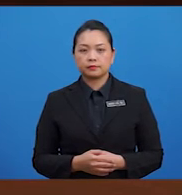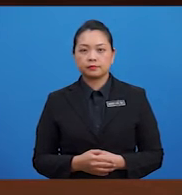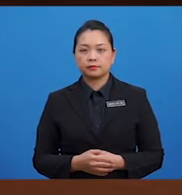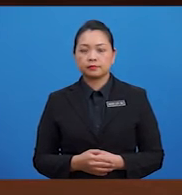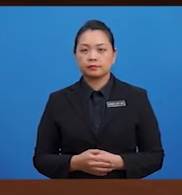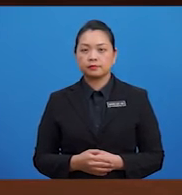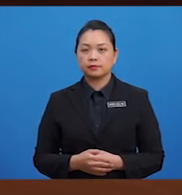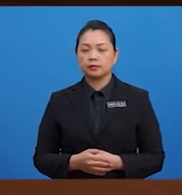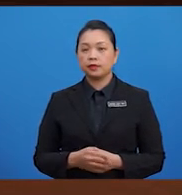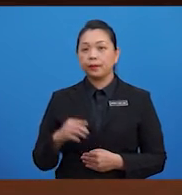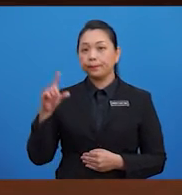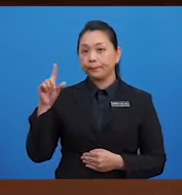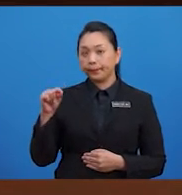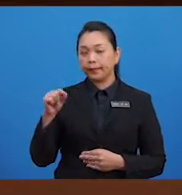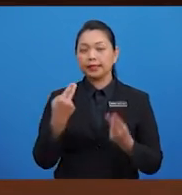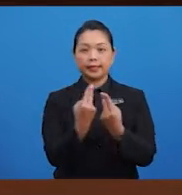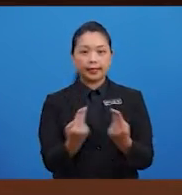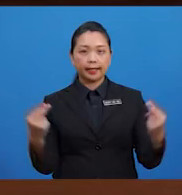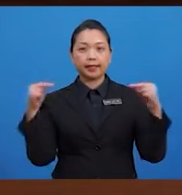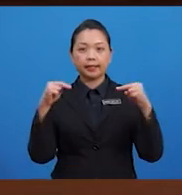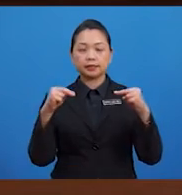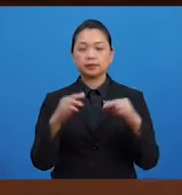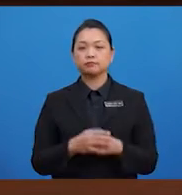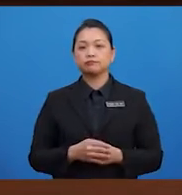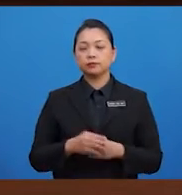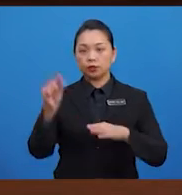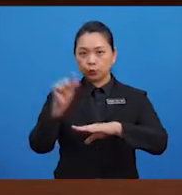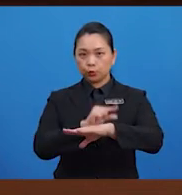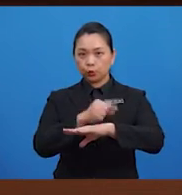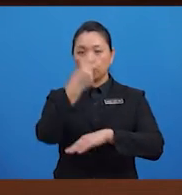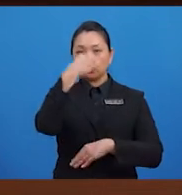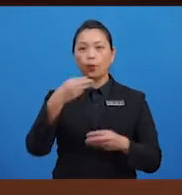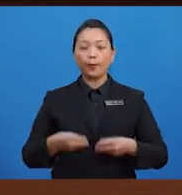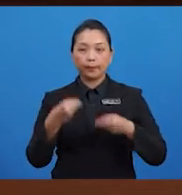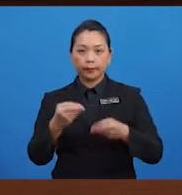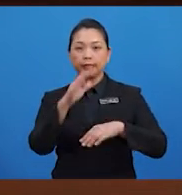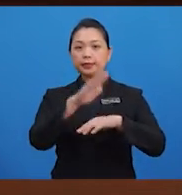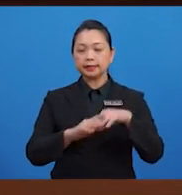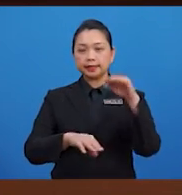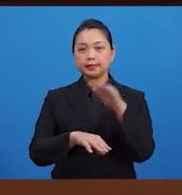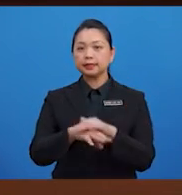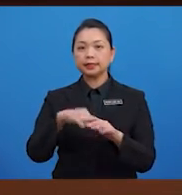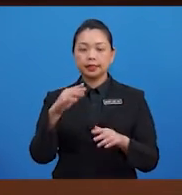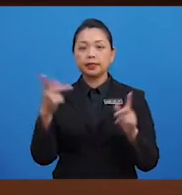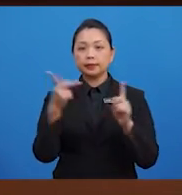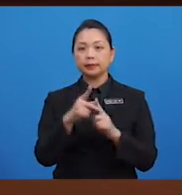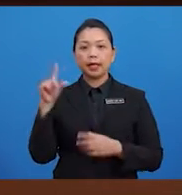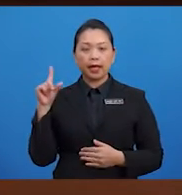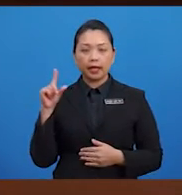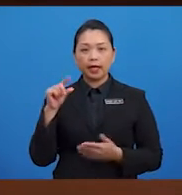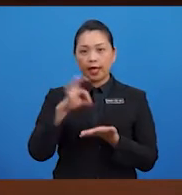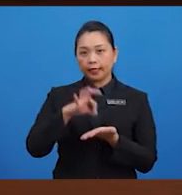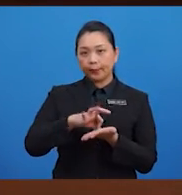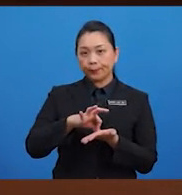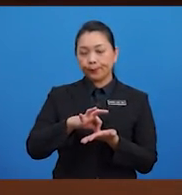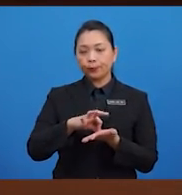Bird nest ataupun sangkar bertelur digunakan untuk memberi keselesaan kepada ayam dan tidak mengganggu